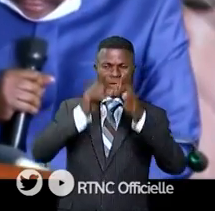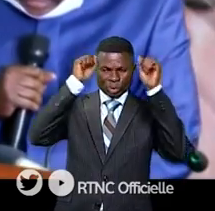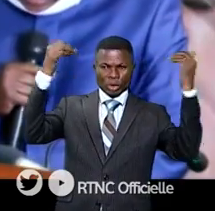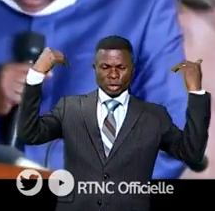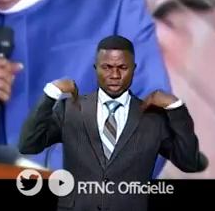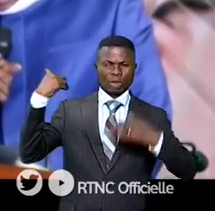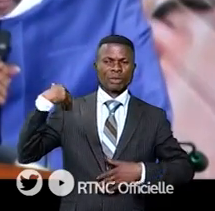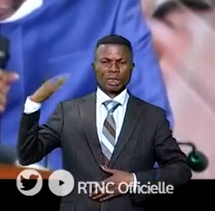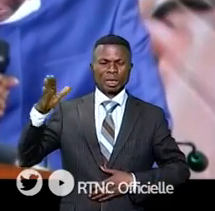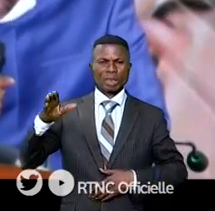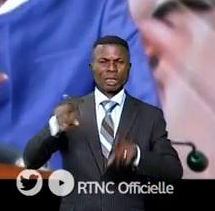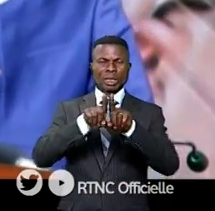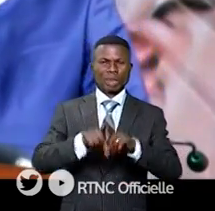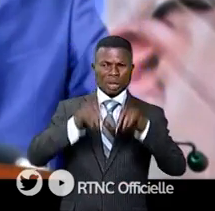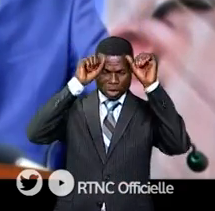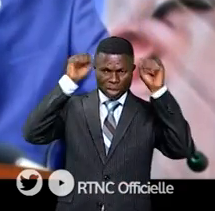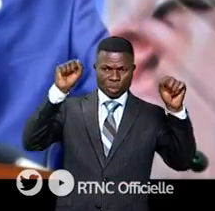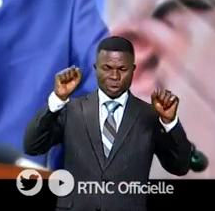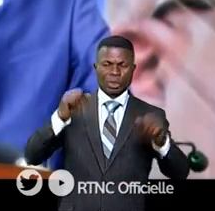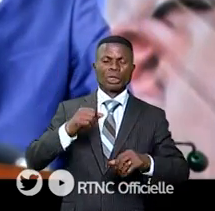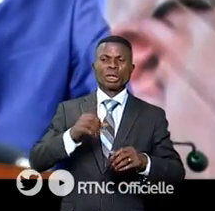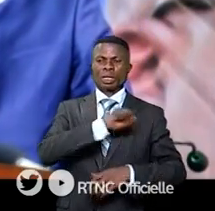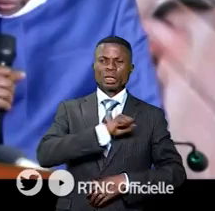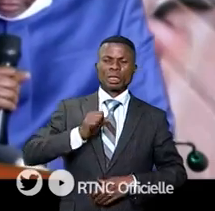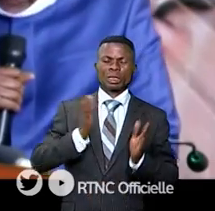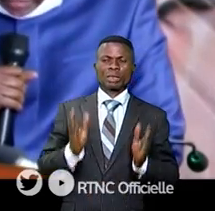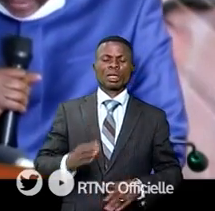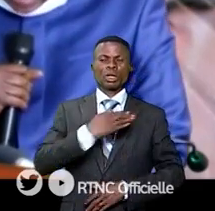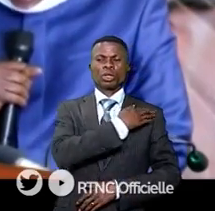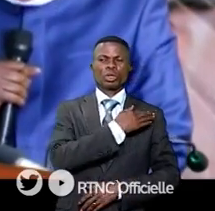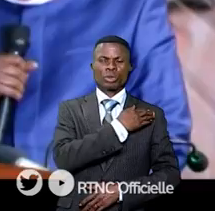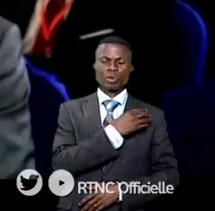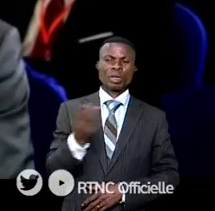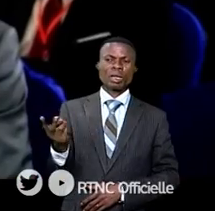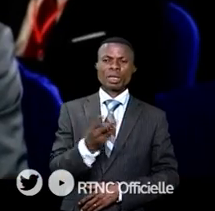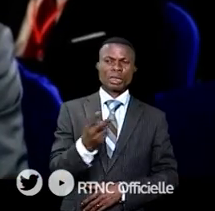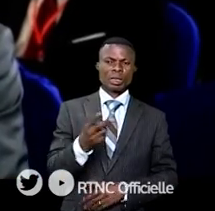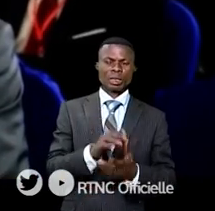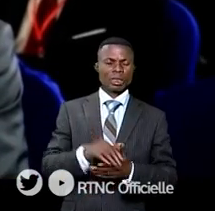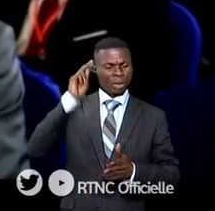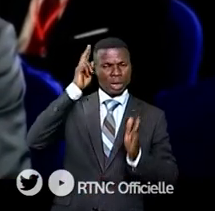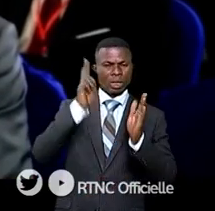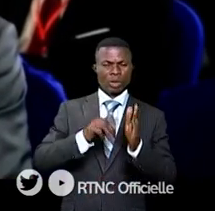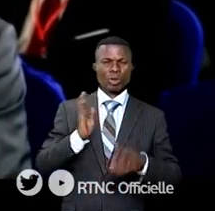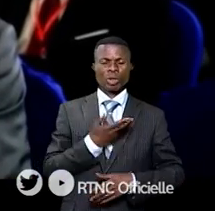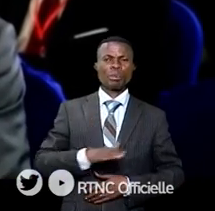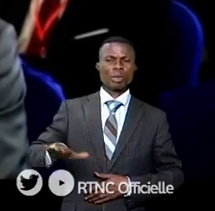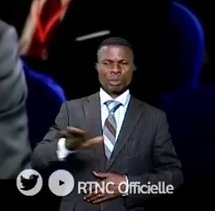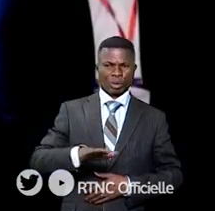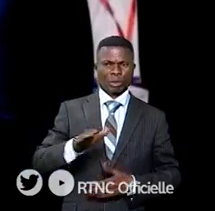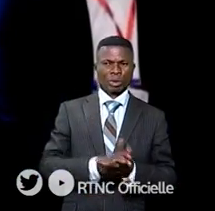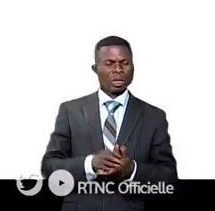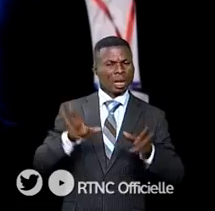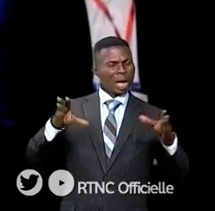de l'État, et le président sortant, le sénateur Abdi Joseph Kabila Kabang. Le gouvernement de la République ne peut